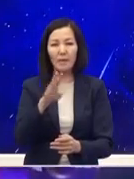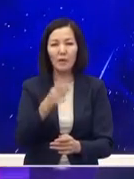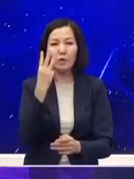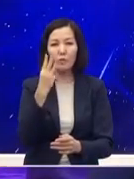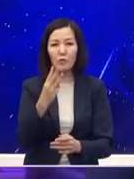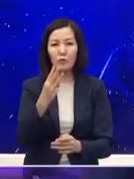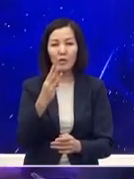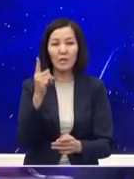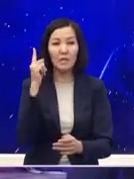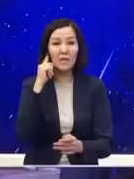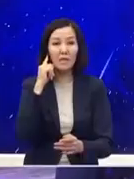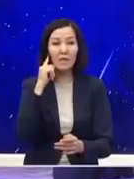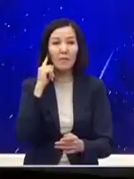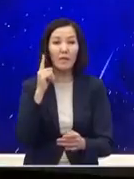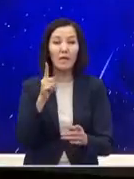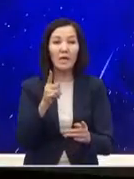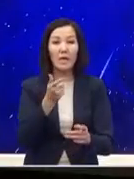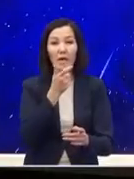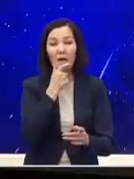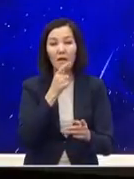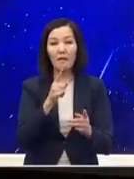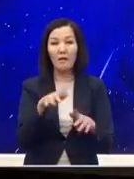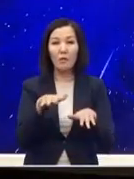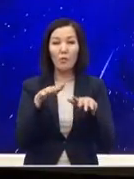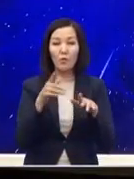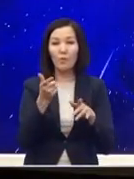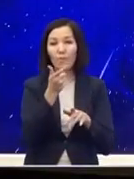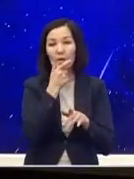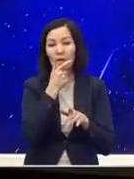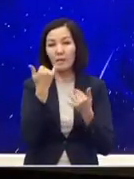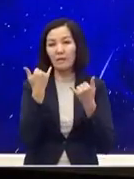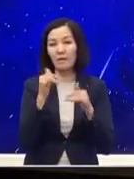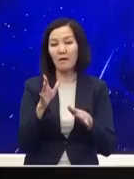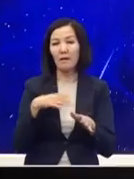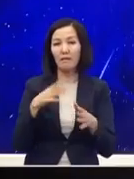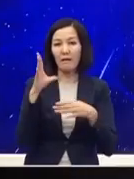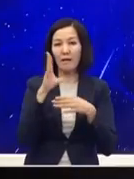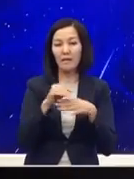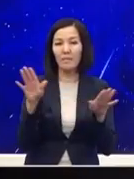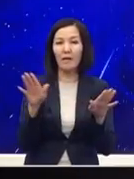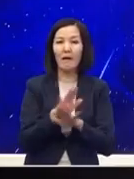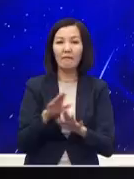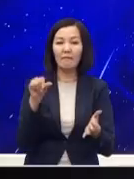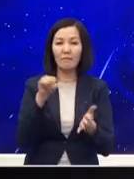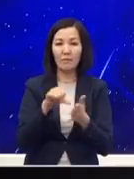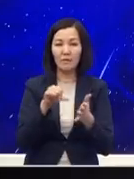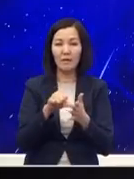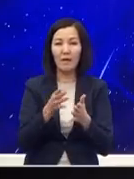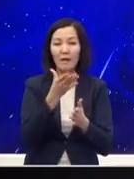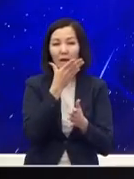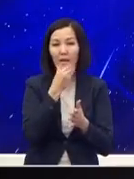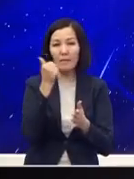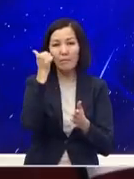үштікте тыңдарманын таңғалдыра кетті. Ақындық қырлары бір төбе, әдеби кеште әншілік қырларын ел таныды. Сызыла